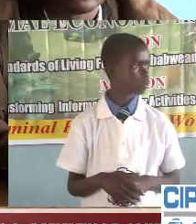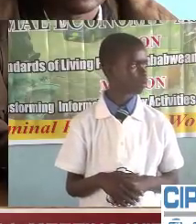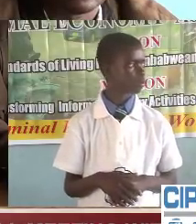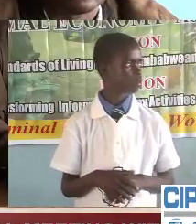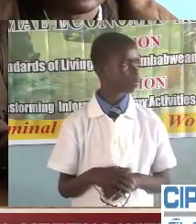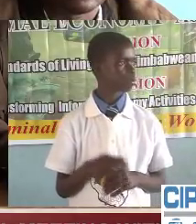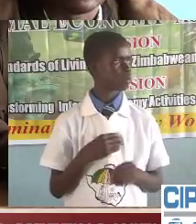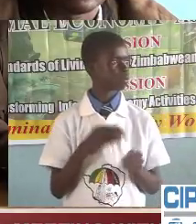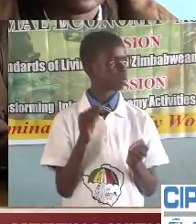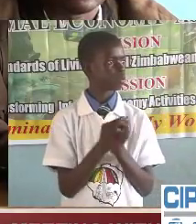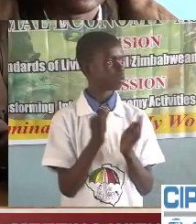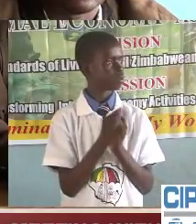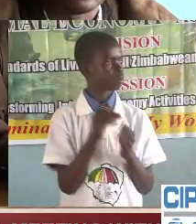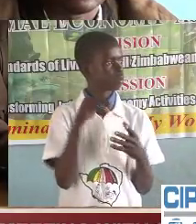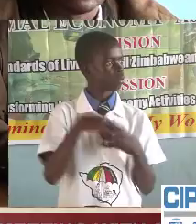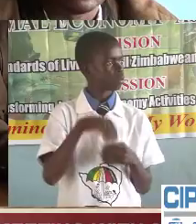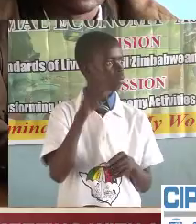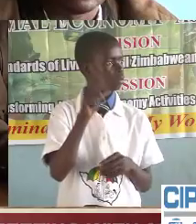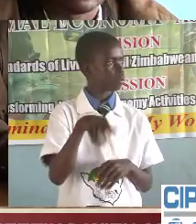Ndinokumbira kuti dai mabvira